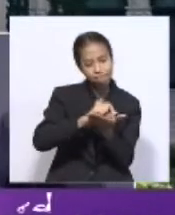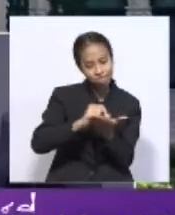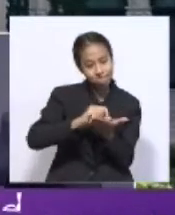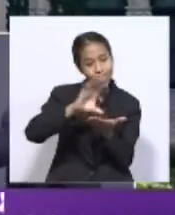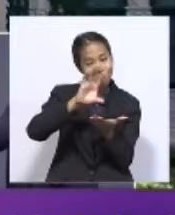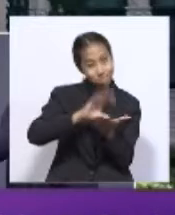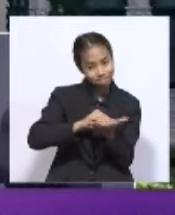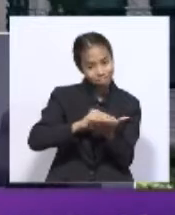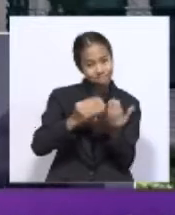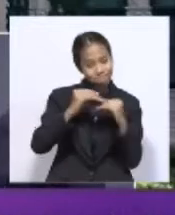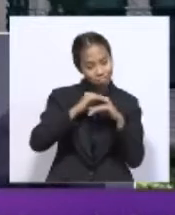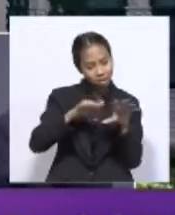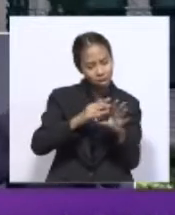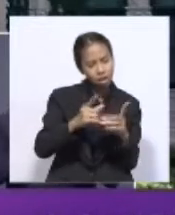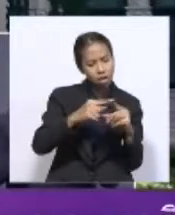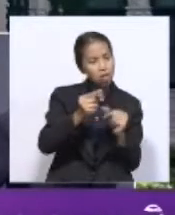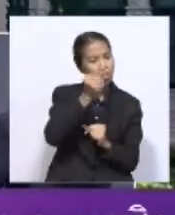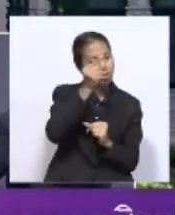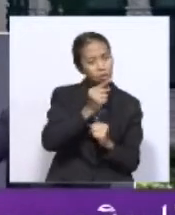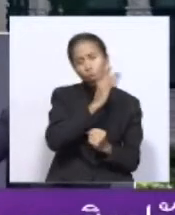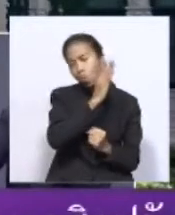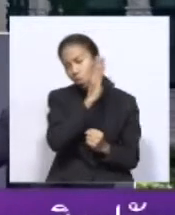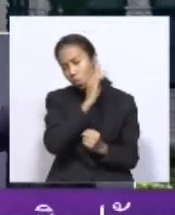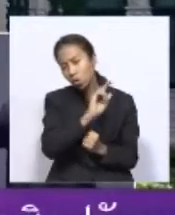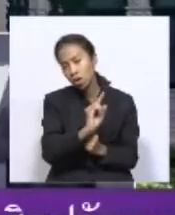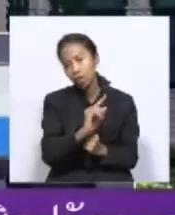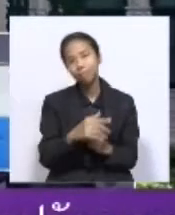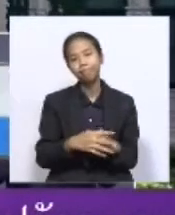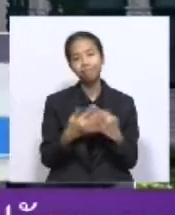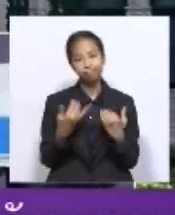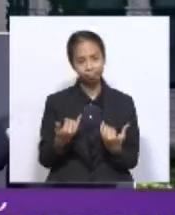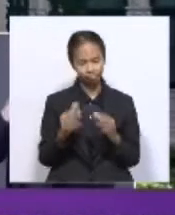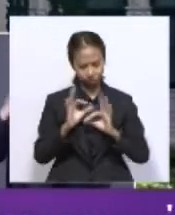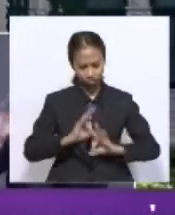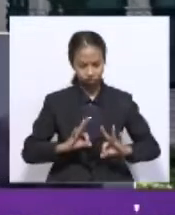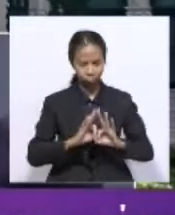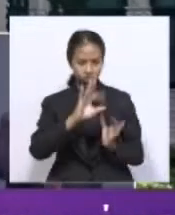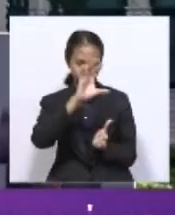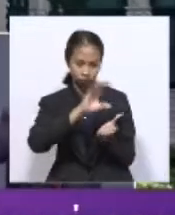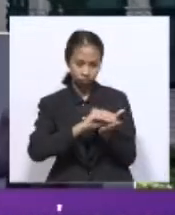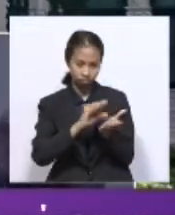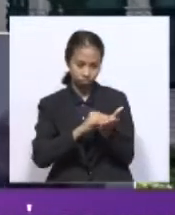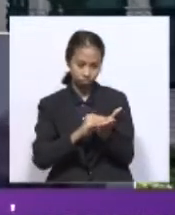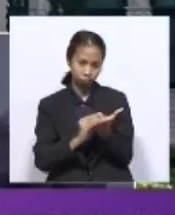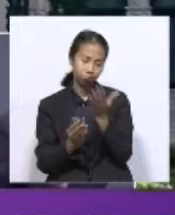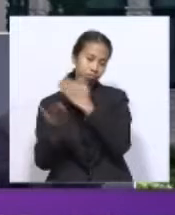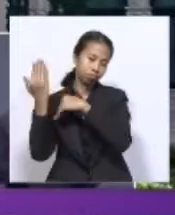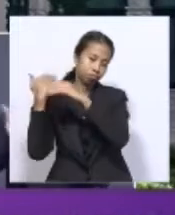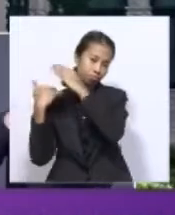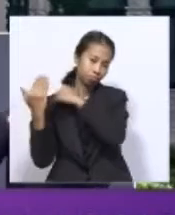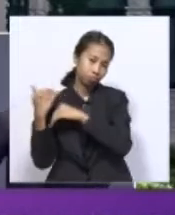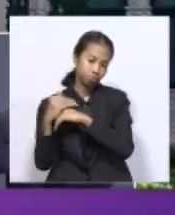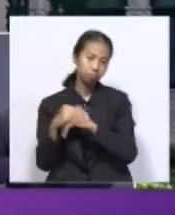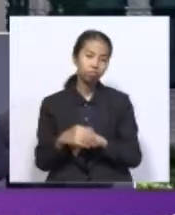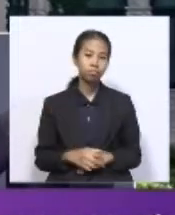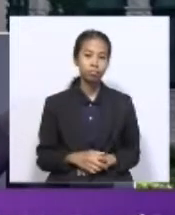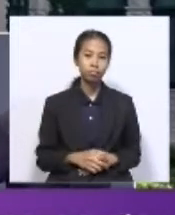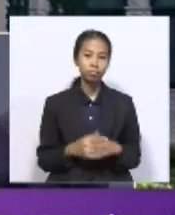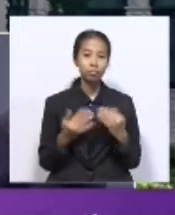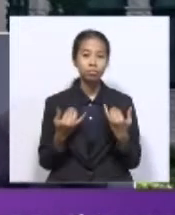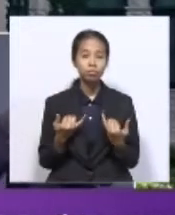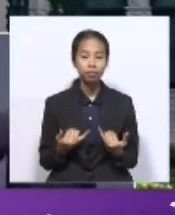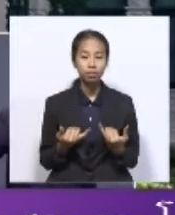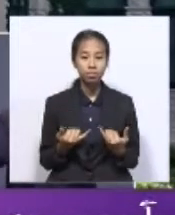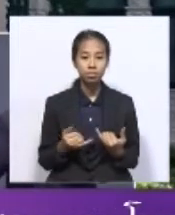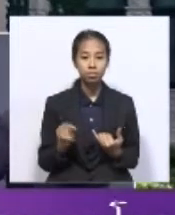พร่ต่อว่าอะไรคือสาระอะไรคือแก่นสารก็ควรจะบันทึกเก็บไว้เป็นองค์ความรู้เป็นประวัติศาสตร์ส่วนที่จะเป็นกระพี้นะครับคือเปลือก